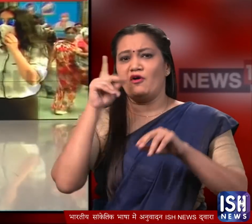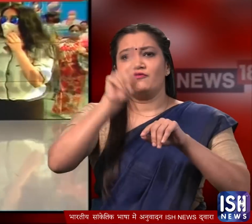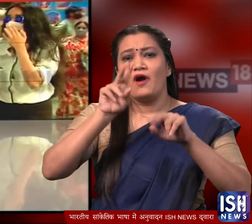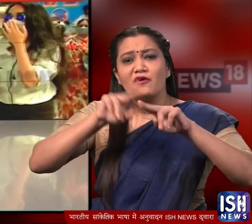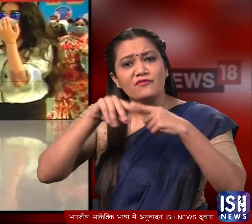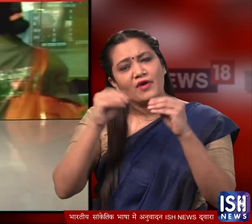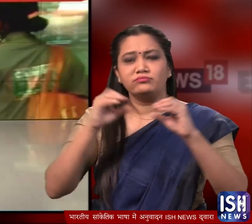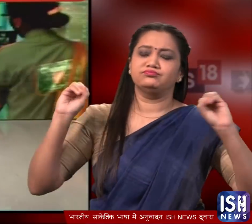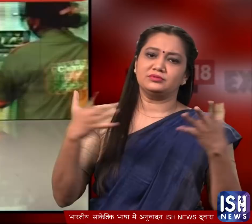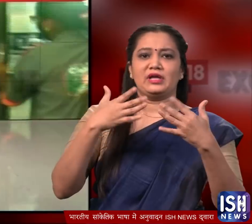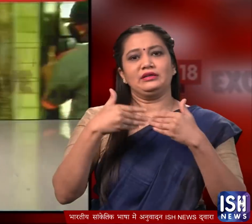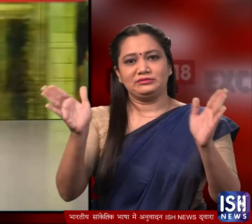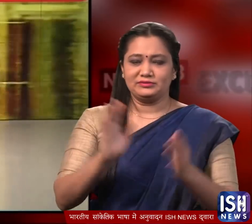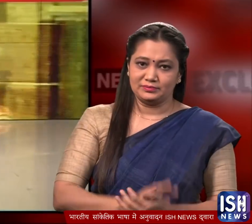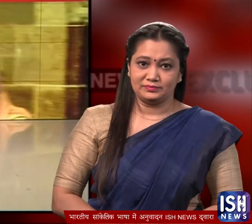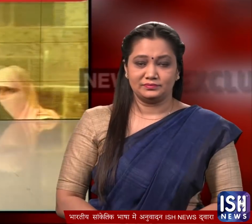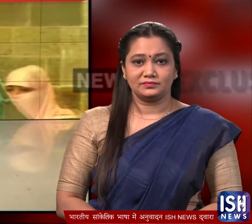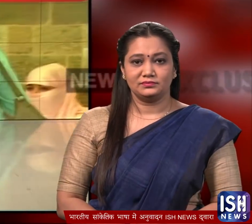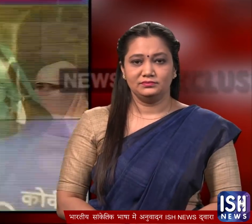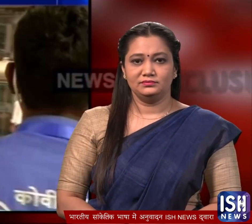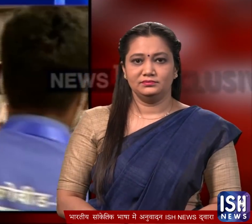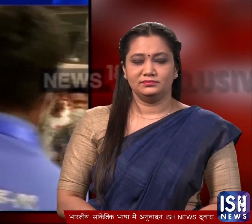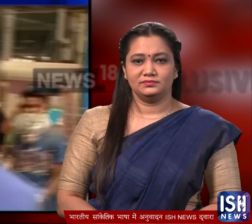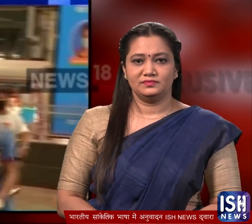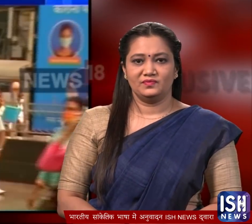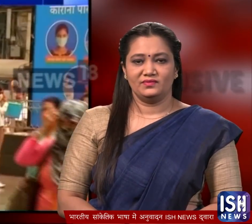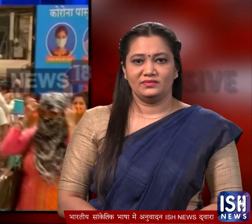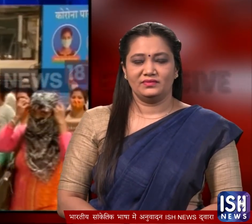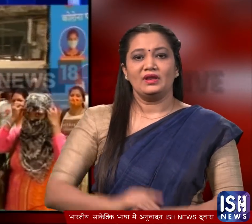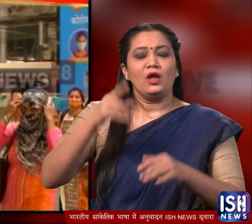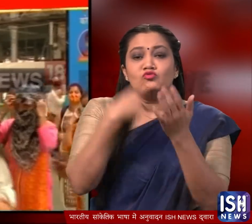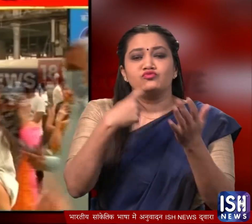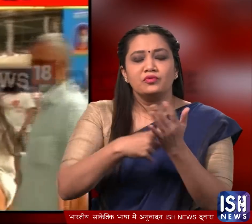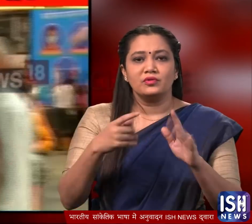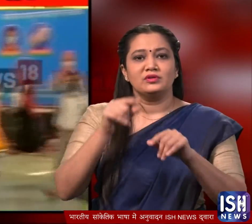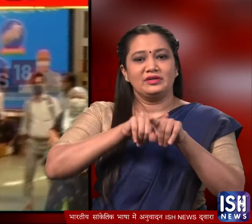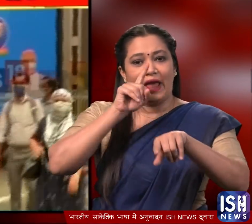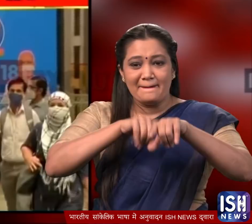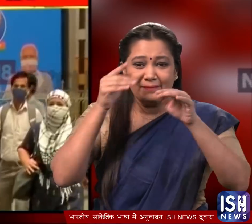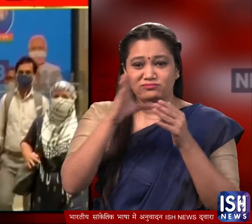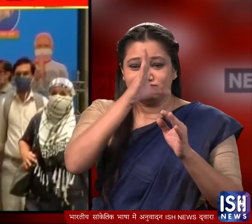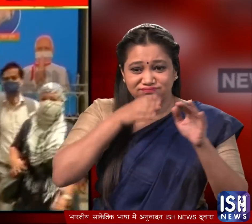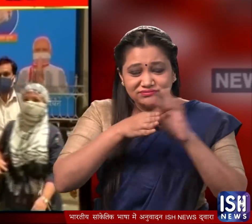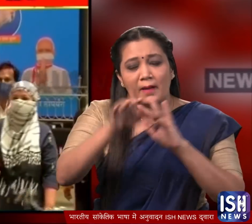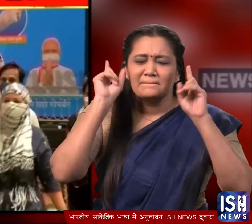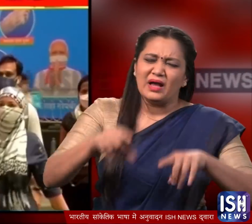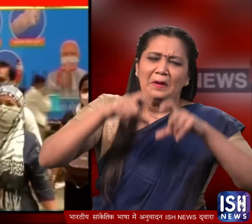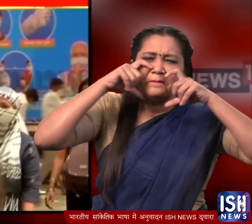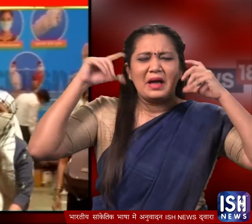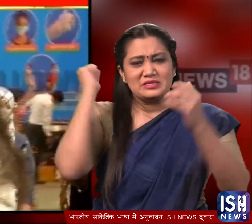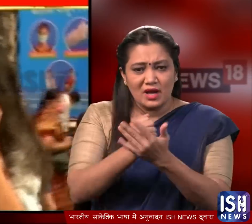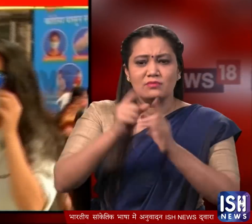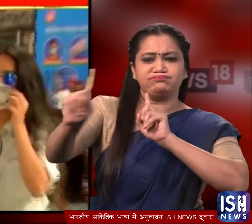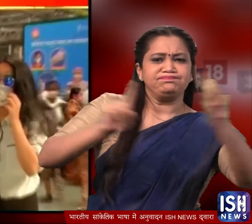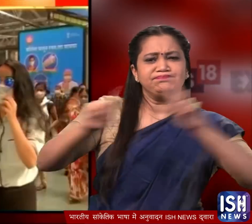फरवरी से इन्हें शर्तों के साथ फिर से शुरू कर दिया गया। और शर्त ये है कि सफर के दौरान यात्रियों को मास्क पहनना